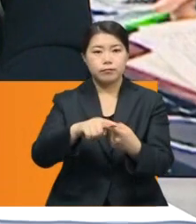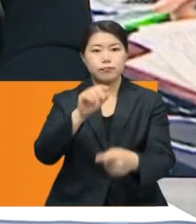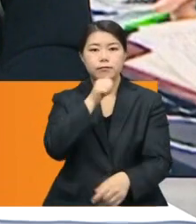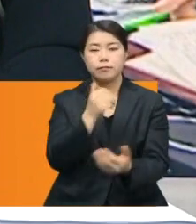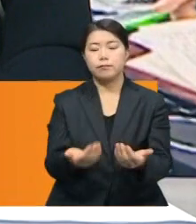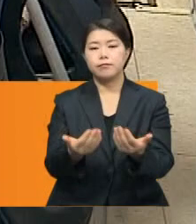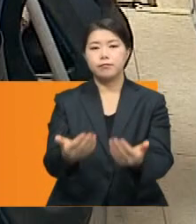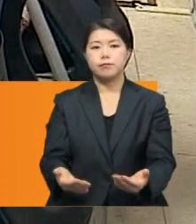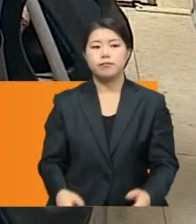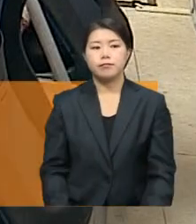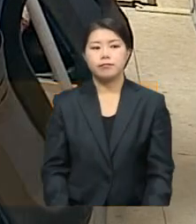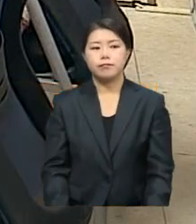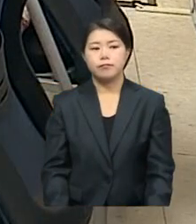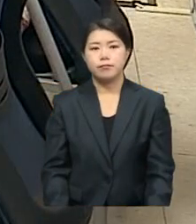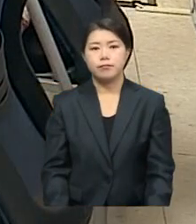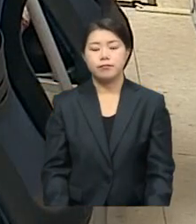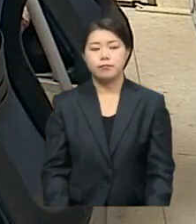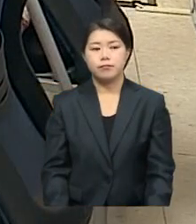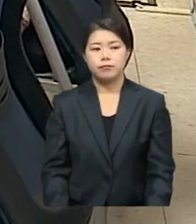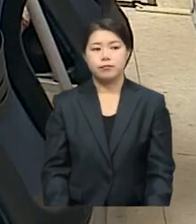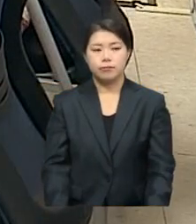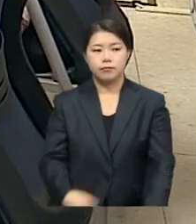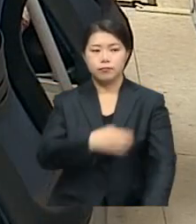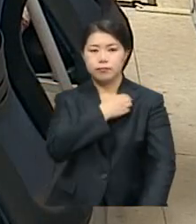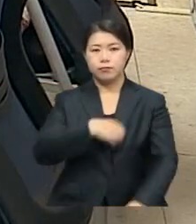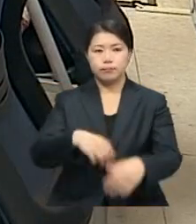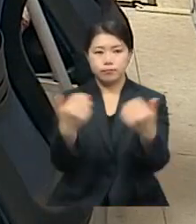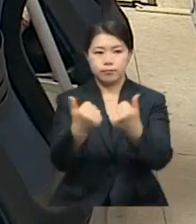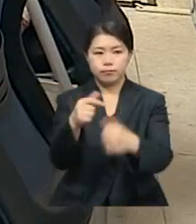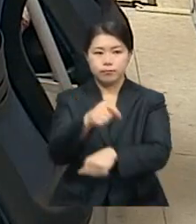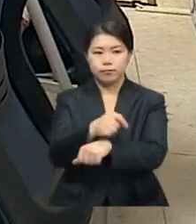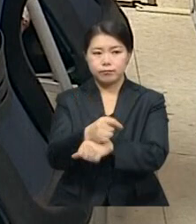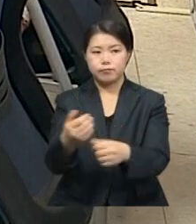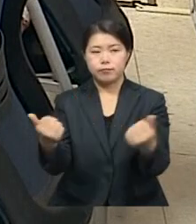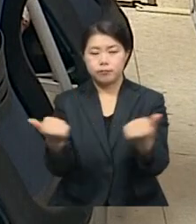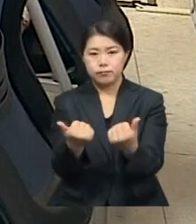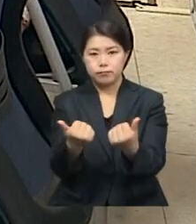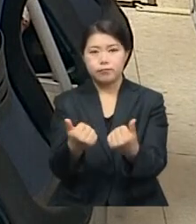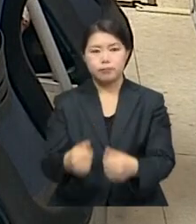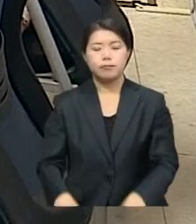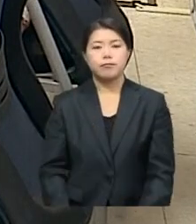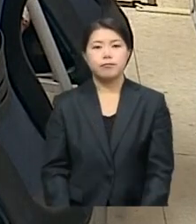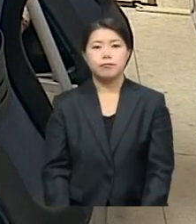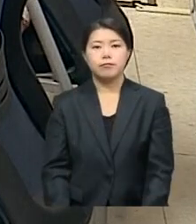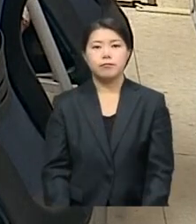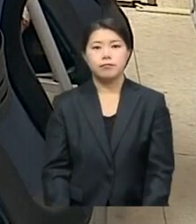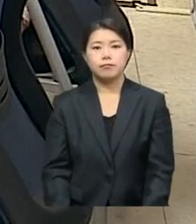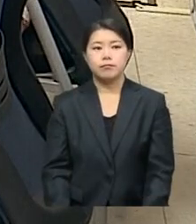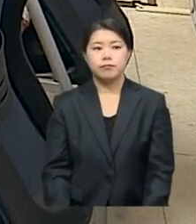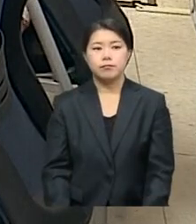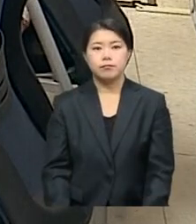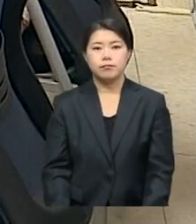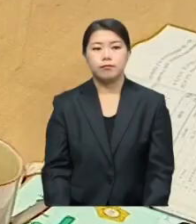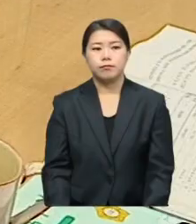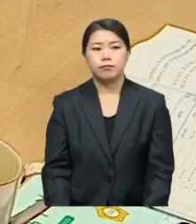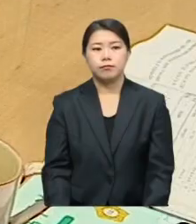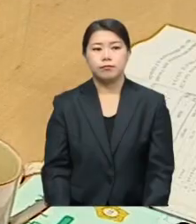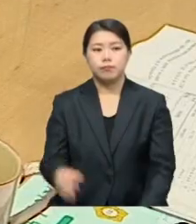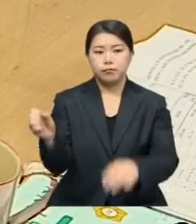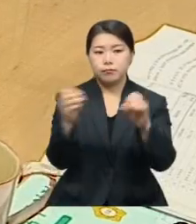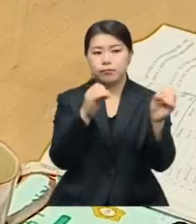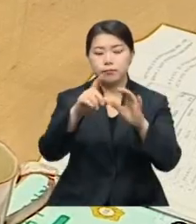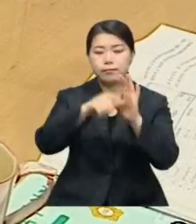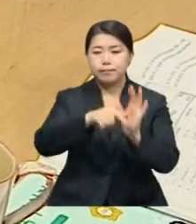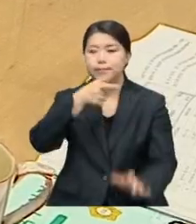보도합니다 성북구 의회 사무국 직원들이 회의를 하고 있습니다 대화 종종